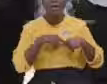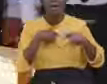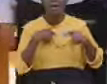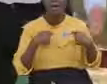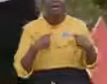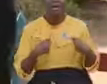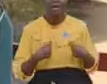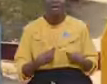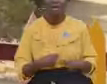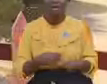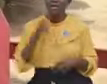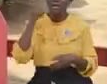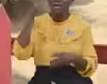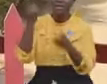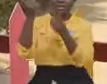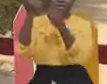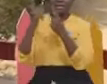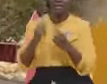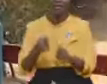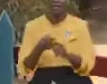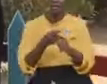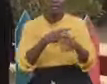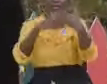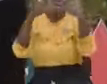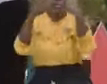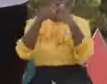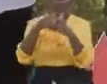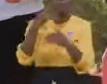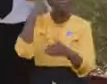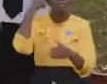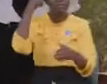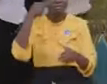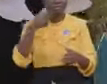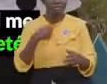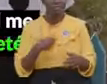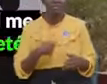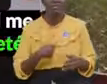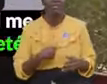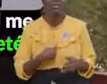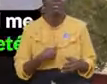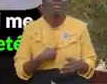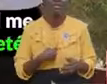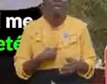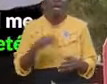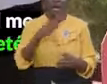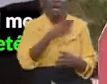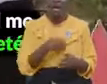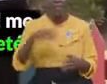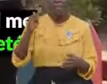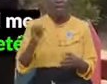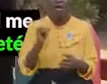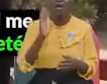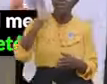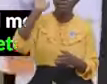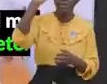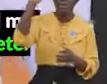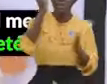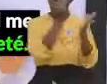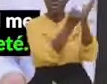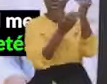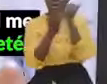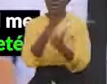قلبي بالسماء علشانك صلبه